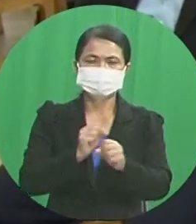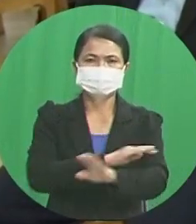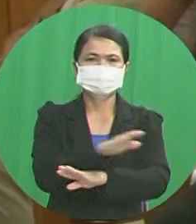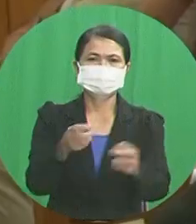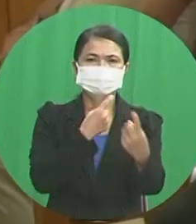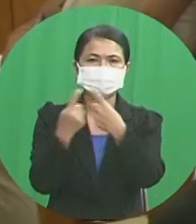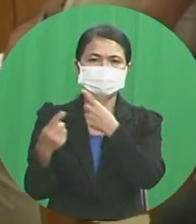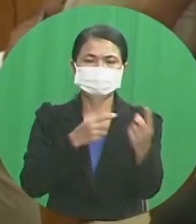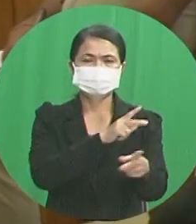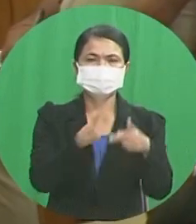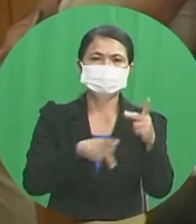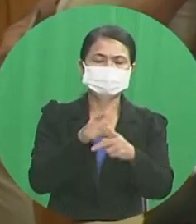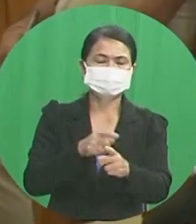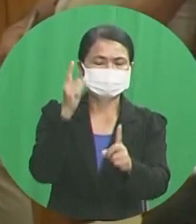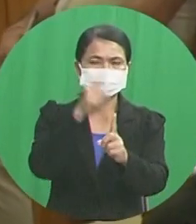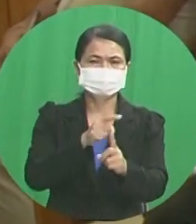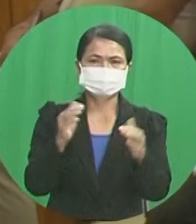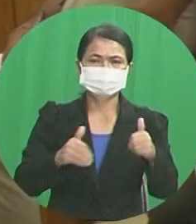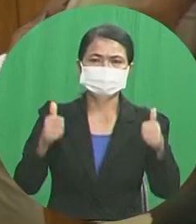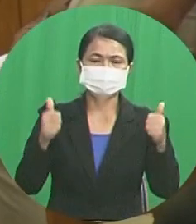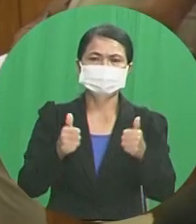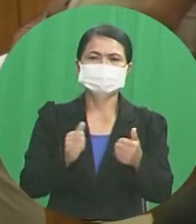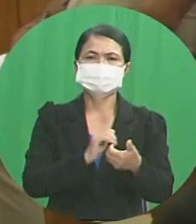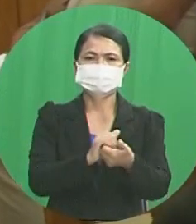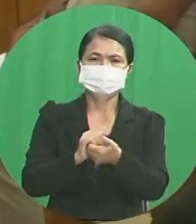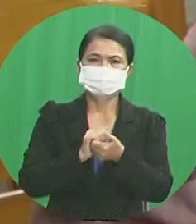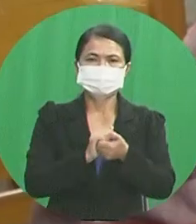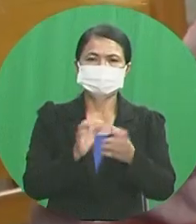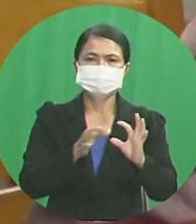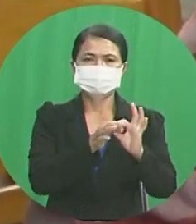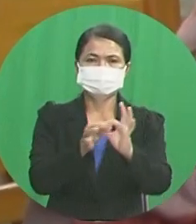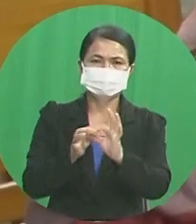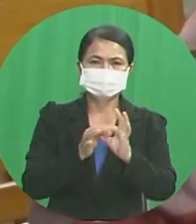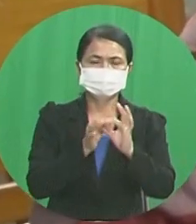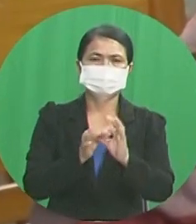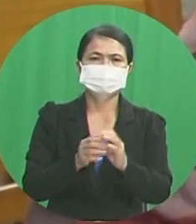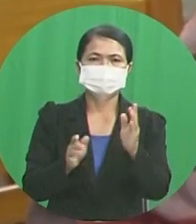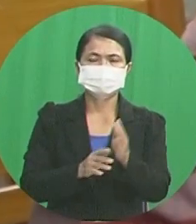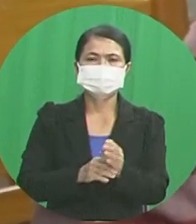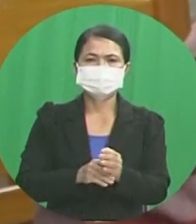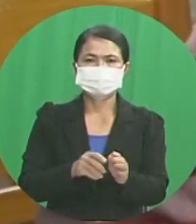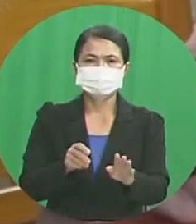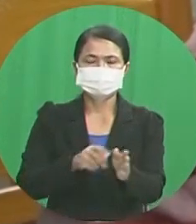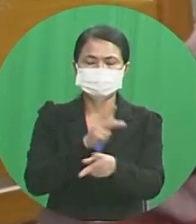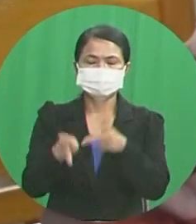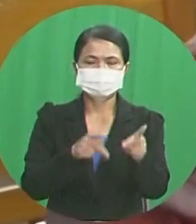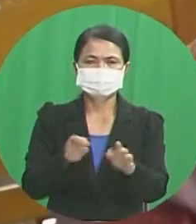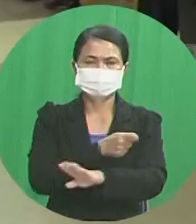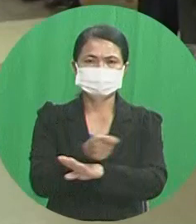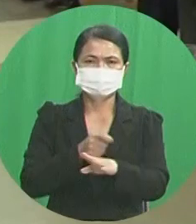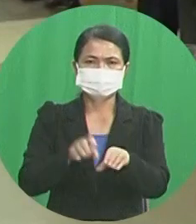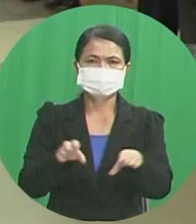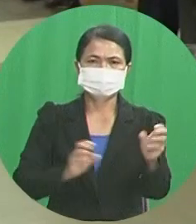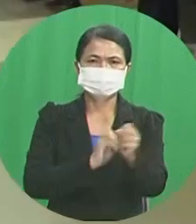សាធារណៈឆ្ពោះទៅរកប្រសិទ្ធភាពឯកភាពនិងសាមគ្គីភាពរវាងរាជនិងរដ្ឋដែលចាប់ផ្ដើមពីមូល